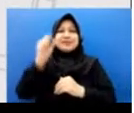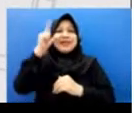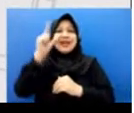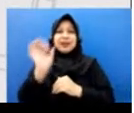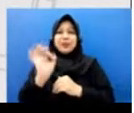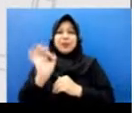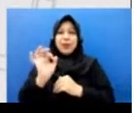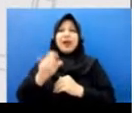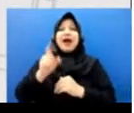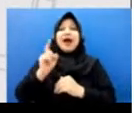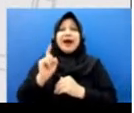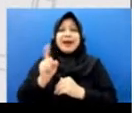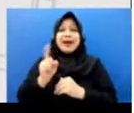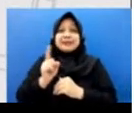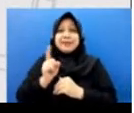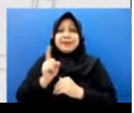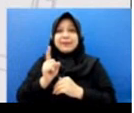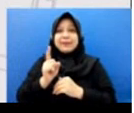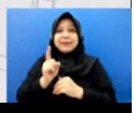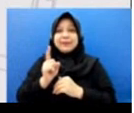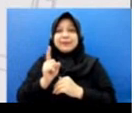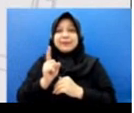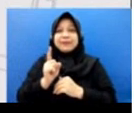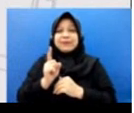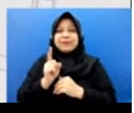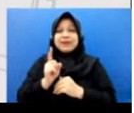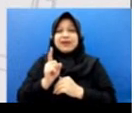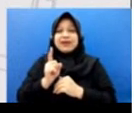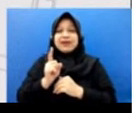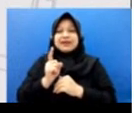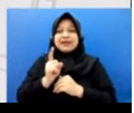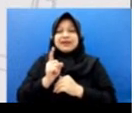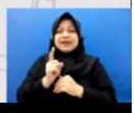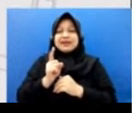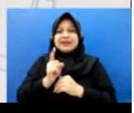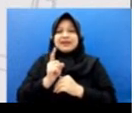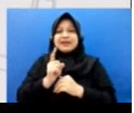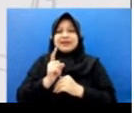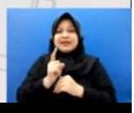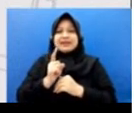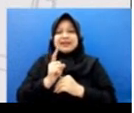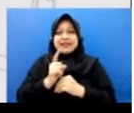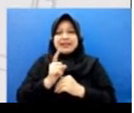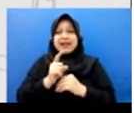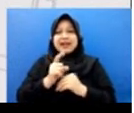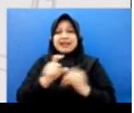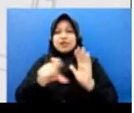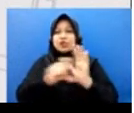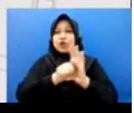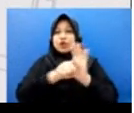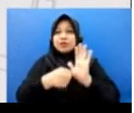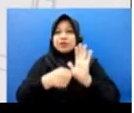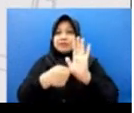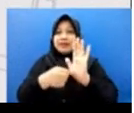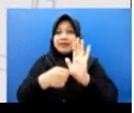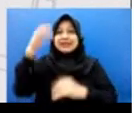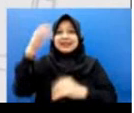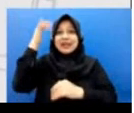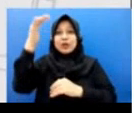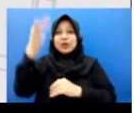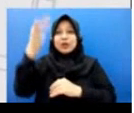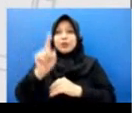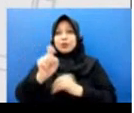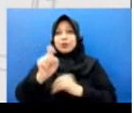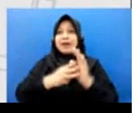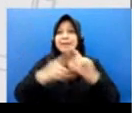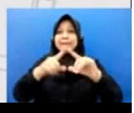demikian? Karena ini saya coba ambil dari terangkanya teori kebutuhan Maslow. Kalau